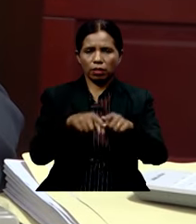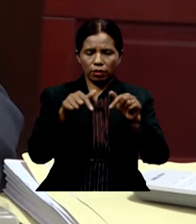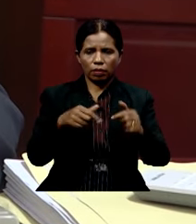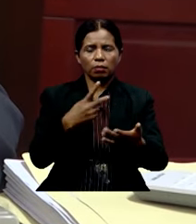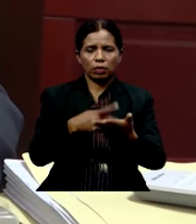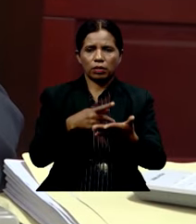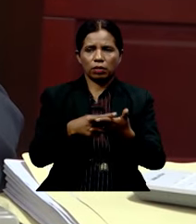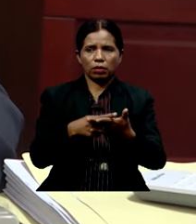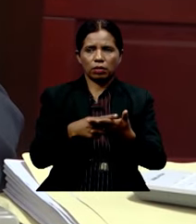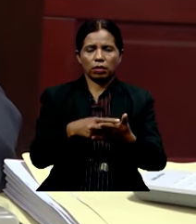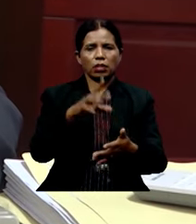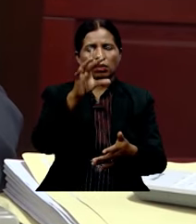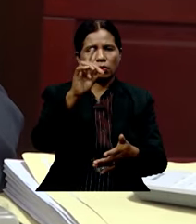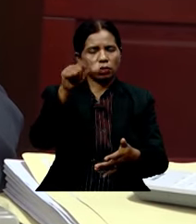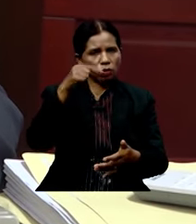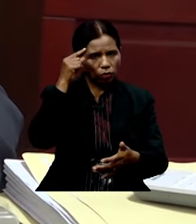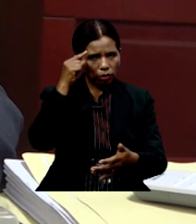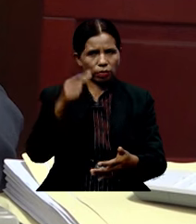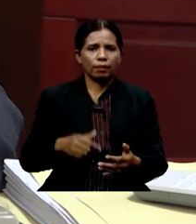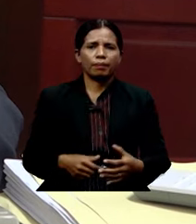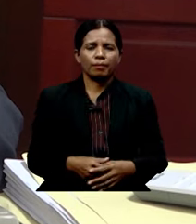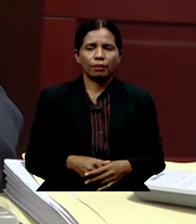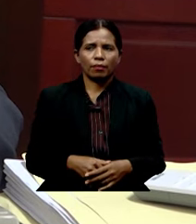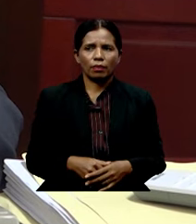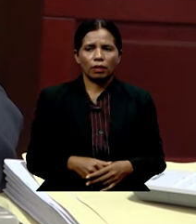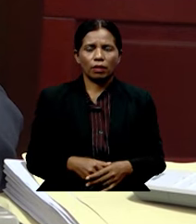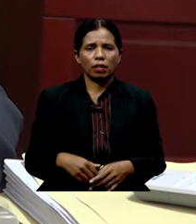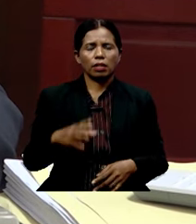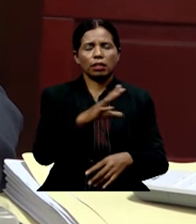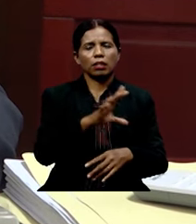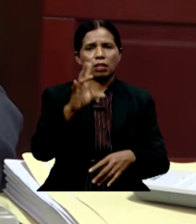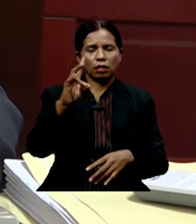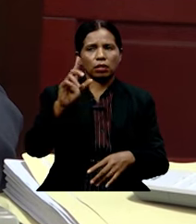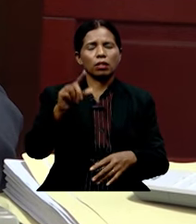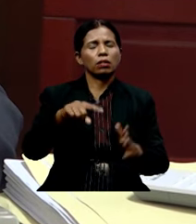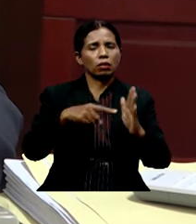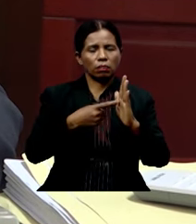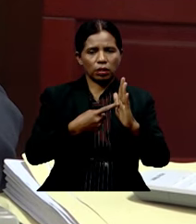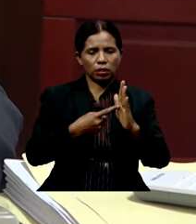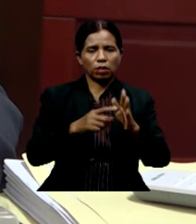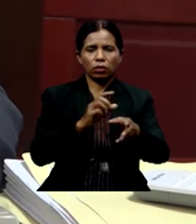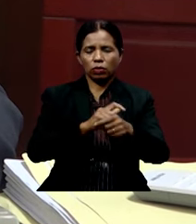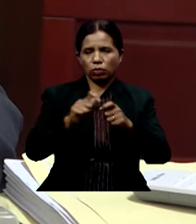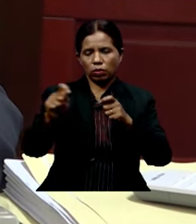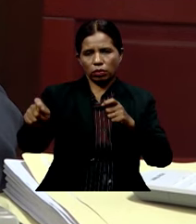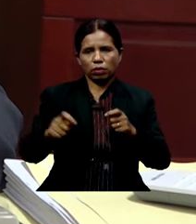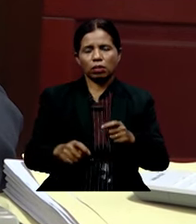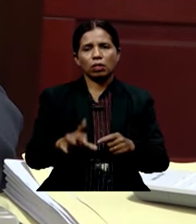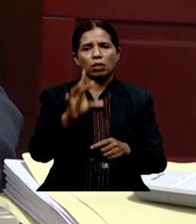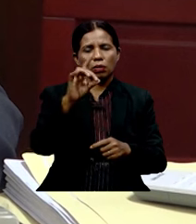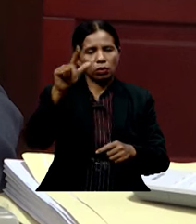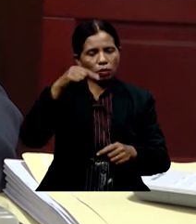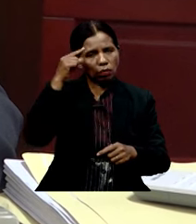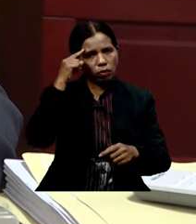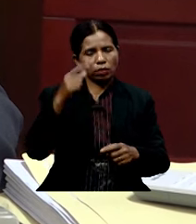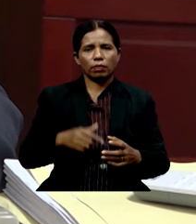dia ne, iya utabu governo, iya mes iya kinto sesto governo ne, buat ne hakuana sukatona. Awar iya utabu governo ne,